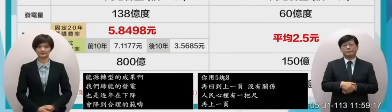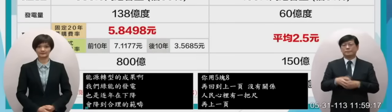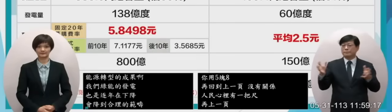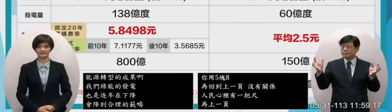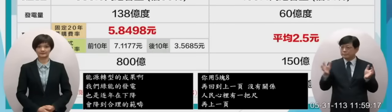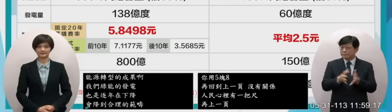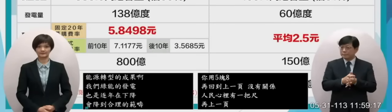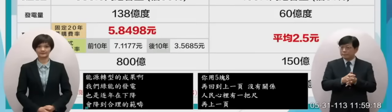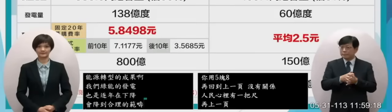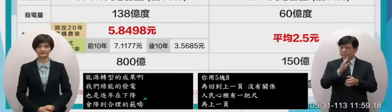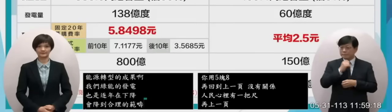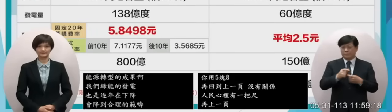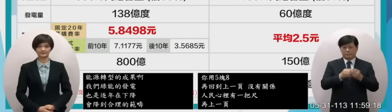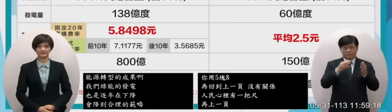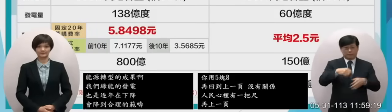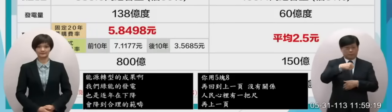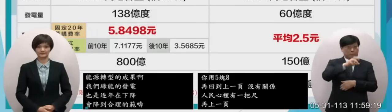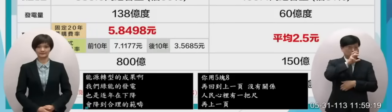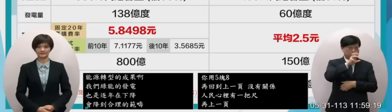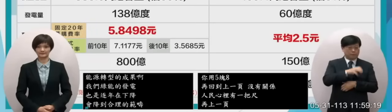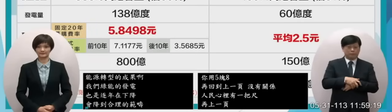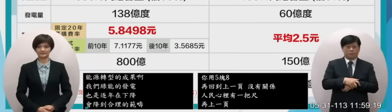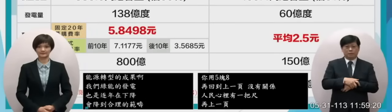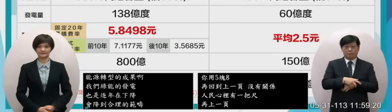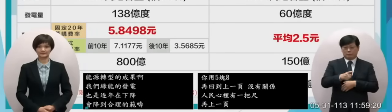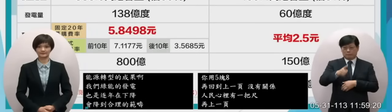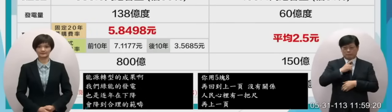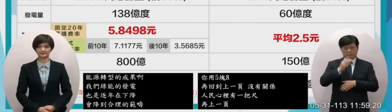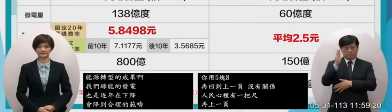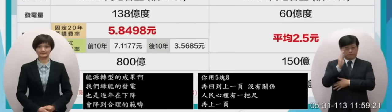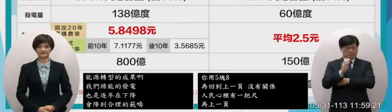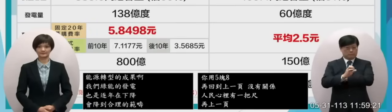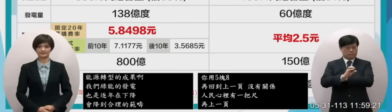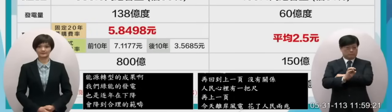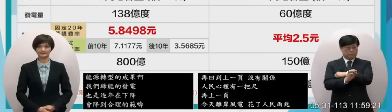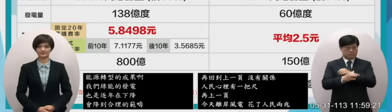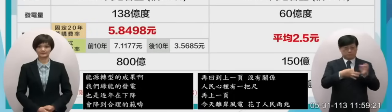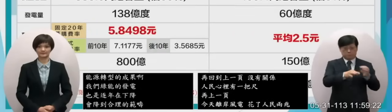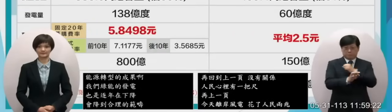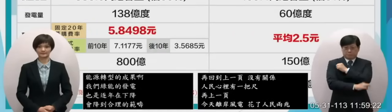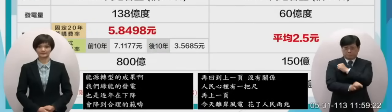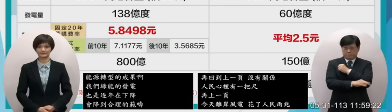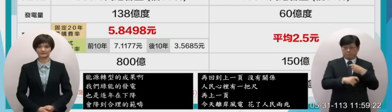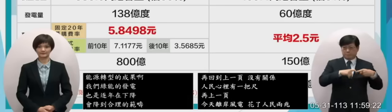总共第一期5.8块，官商勾结，